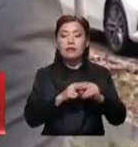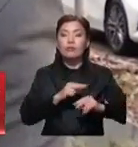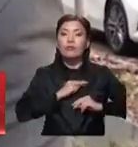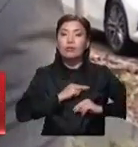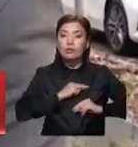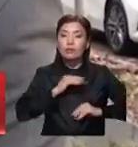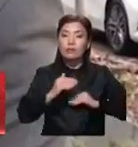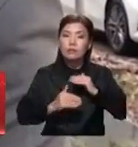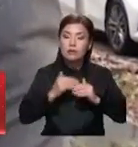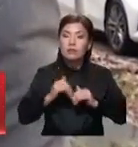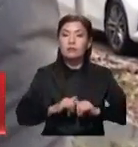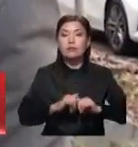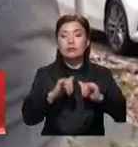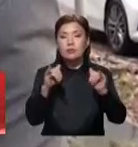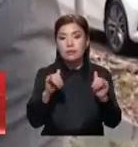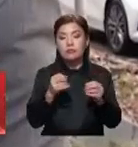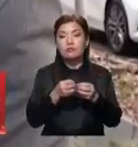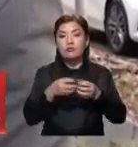именно